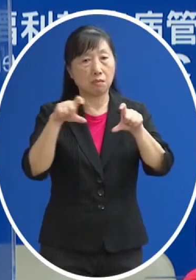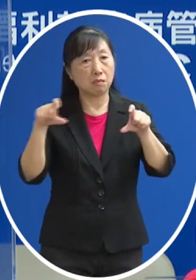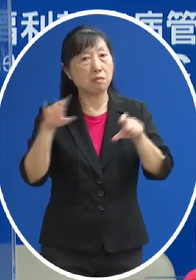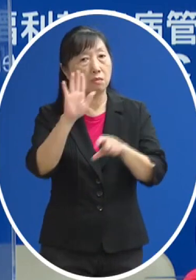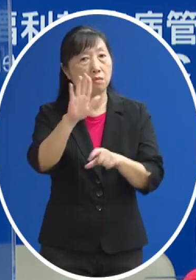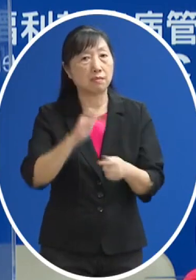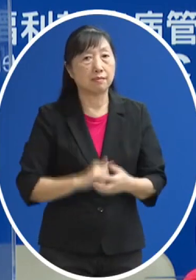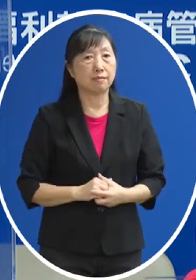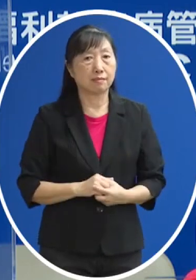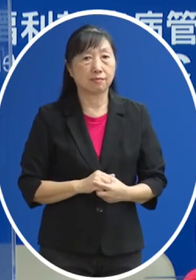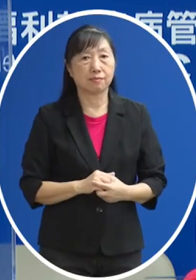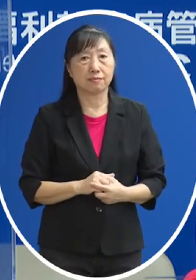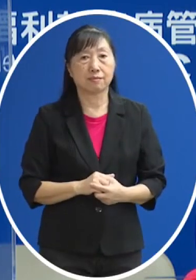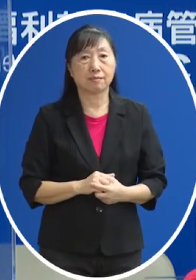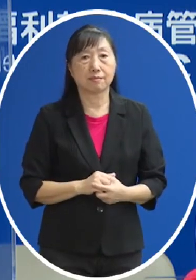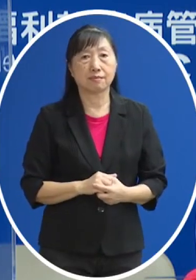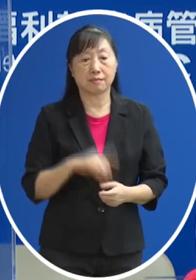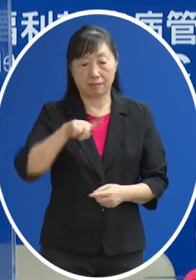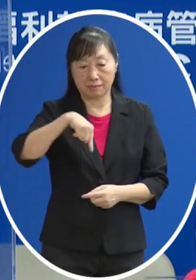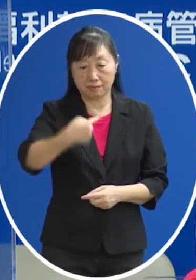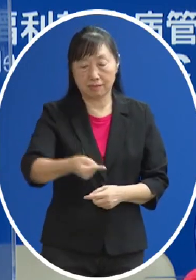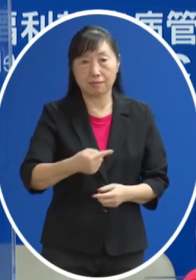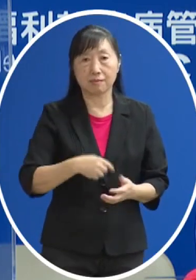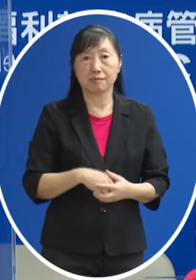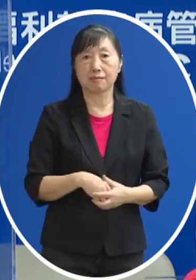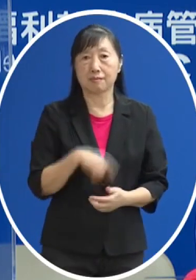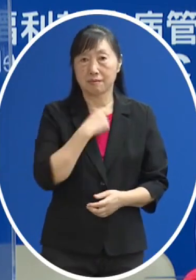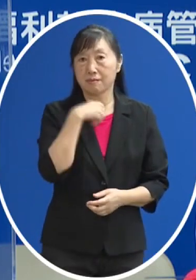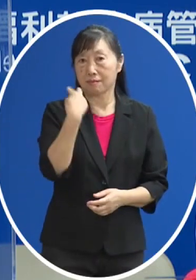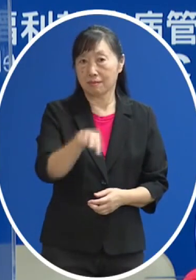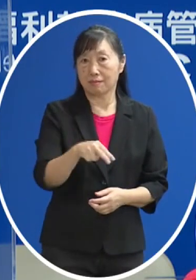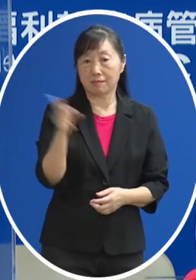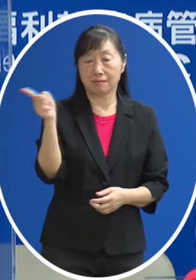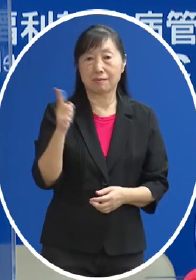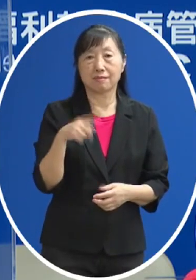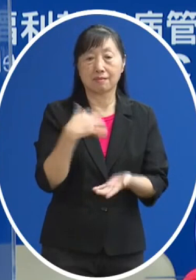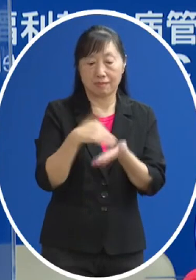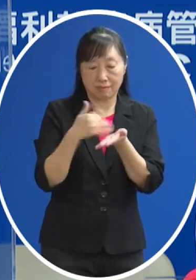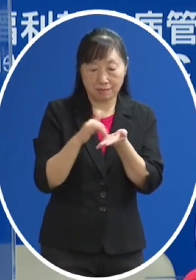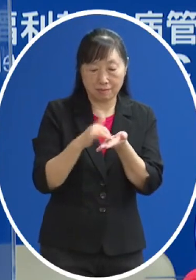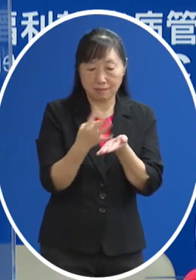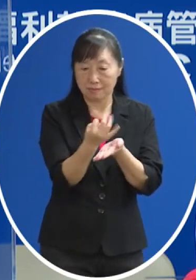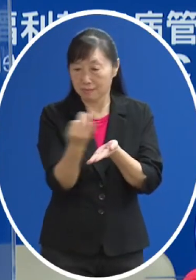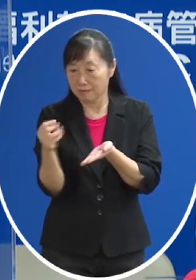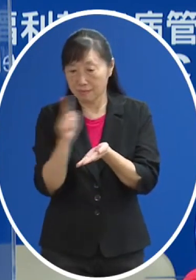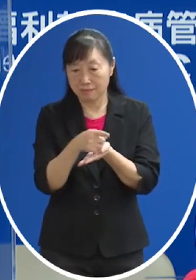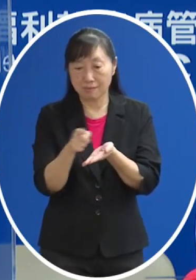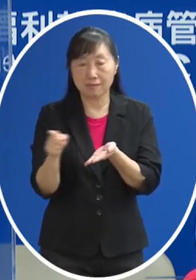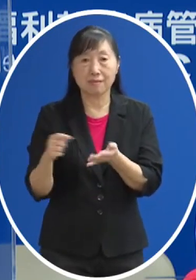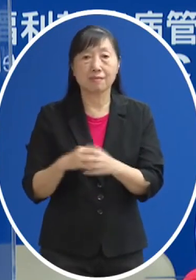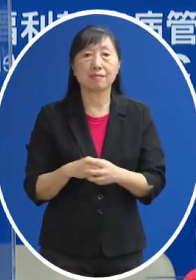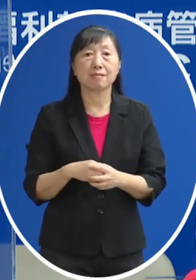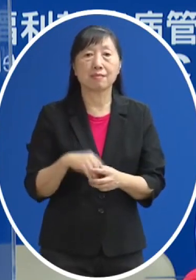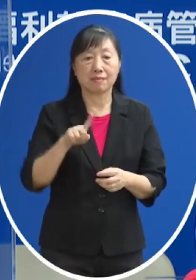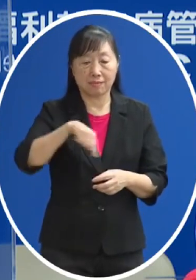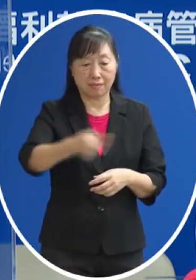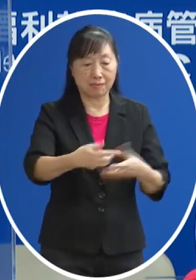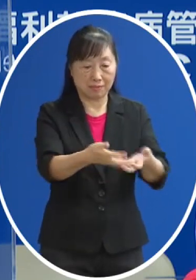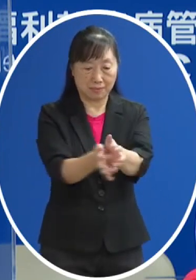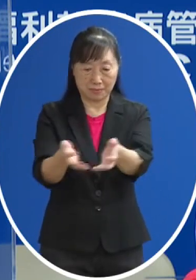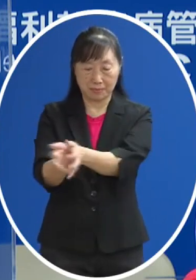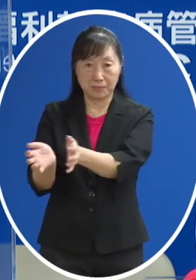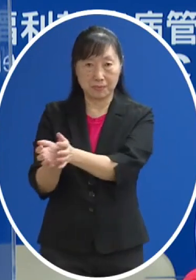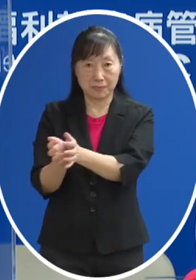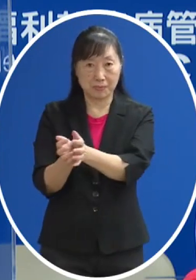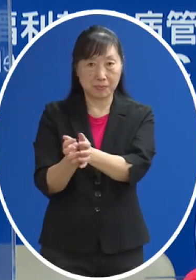有26万剂。那接下来还继续要厂商要继续送，那我们要看看下面一批一批的